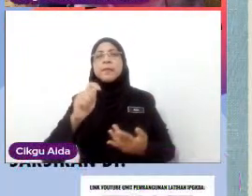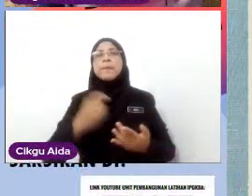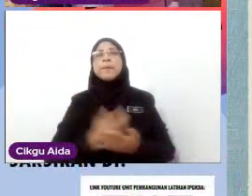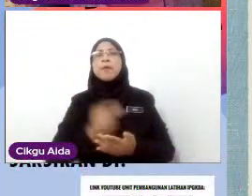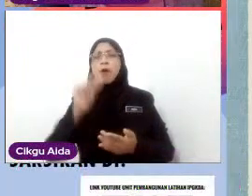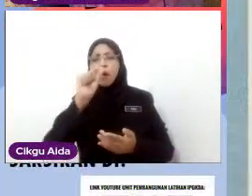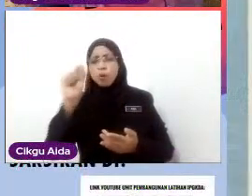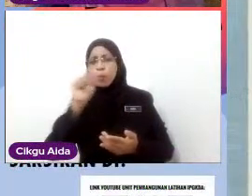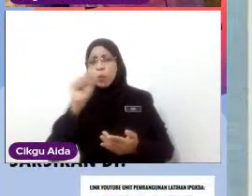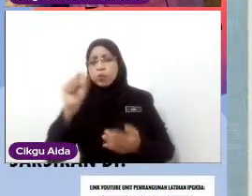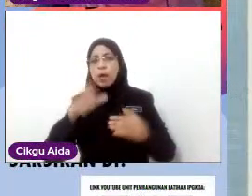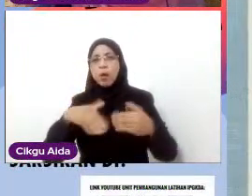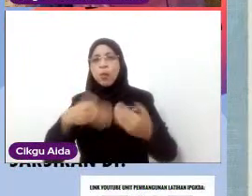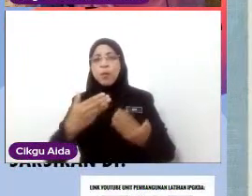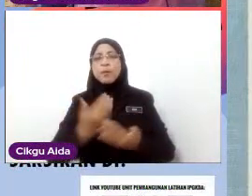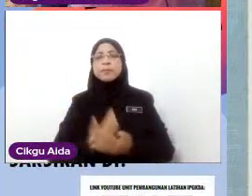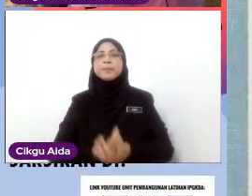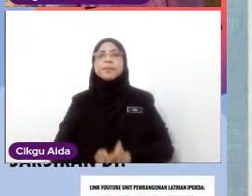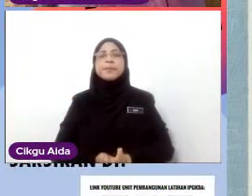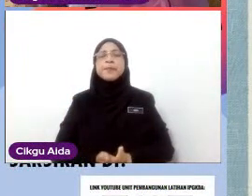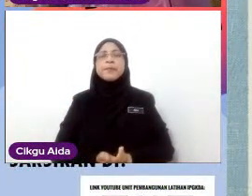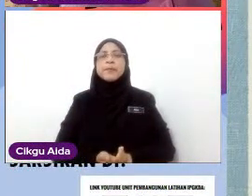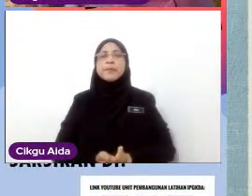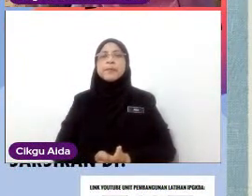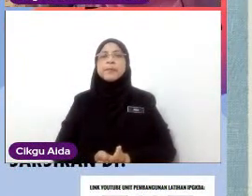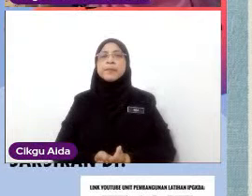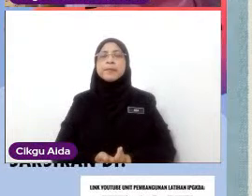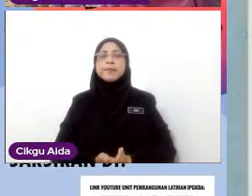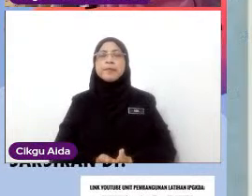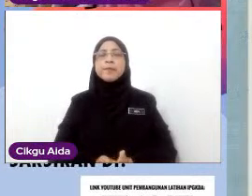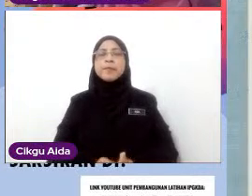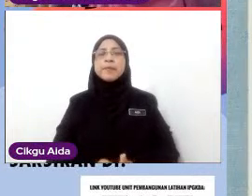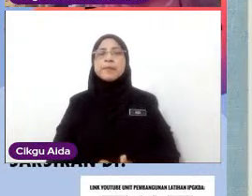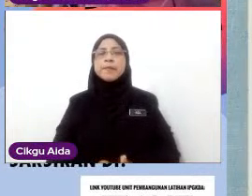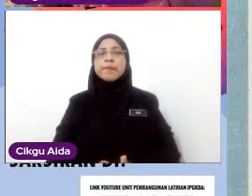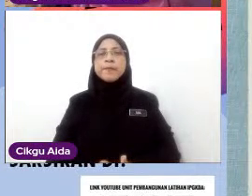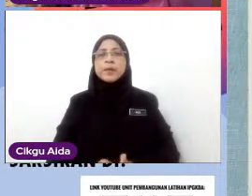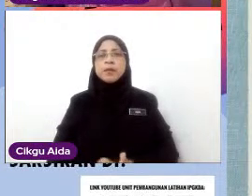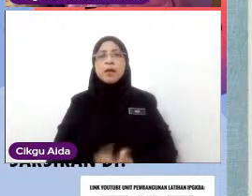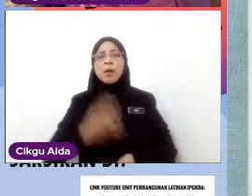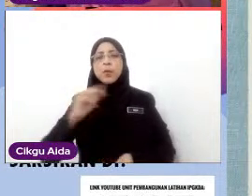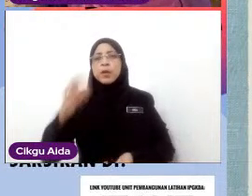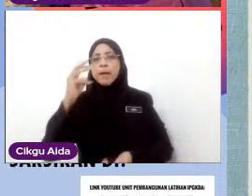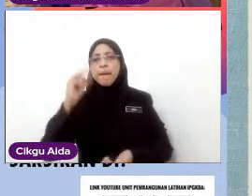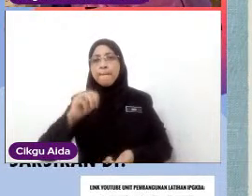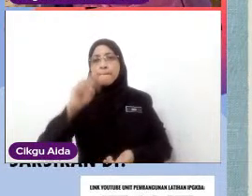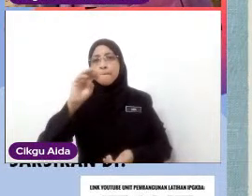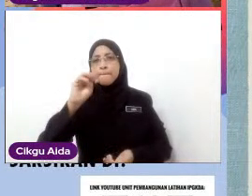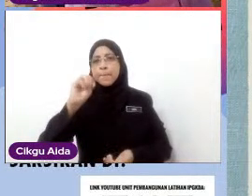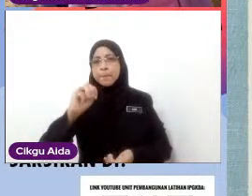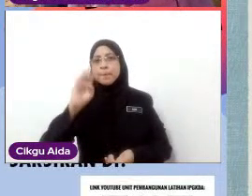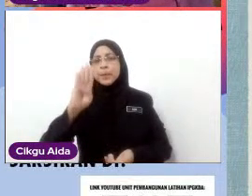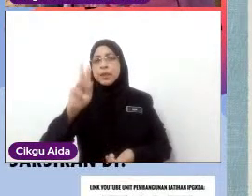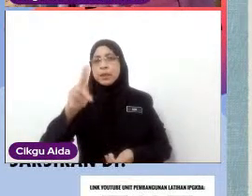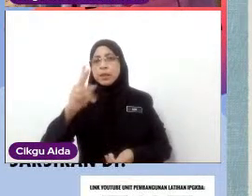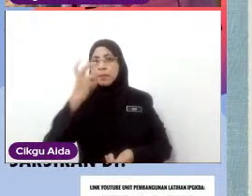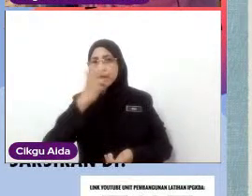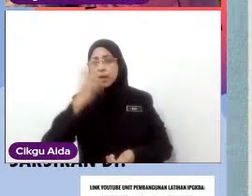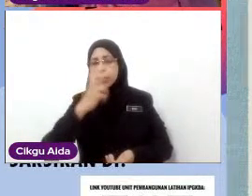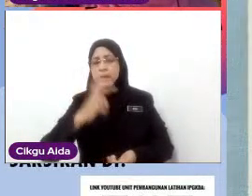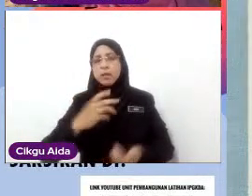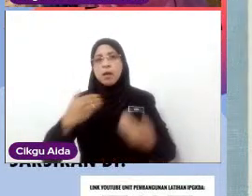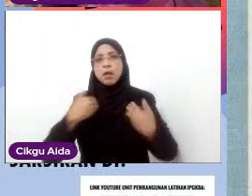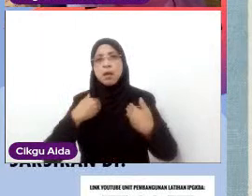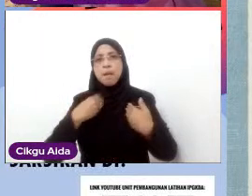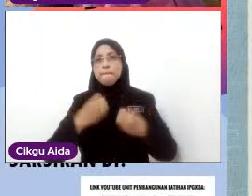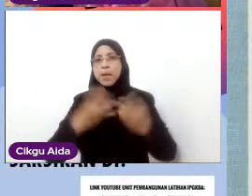yang kritikal nak lukis graf, nak katakan sebenarnya murid ni banyak tahap dia. Tapi bila yang tahap teruk macam ni, kita nak menangis tengok diorang